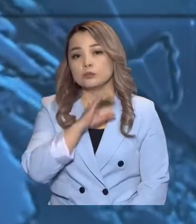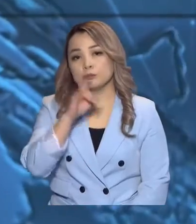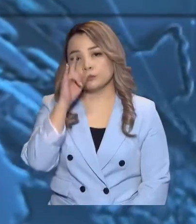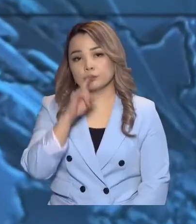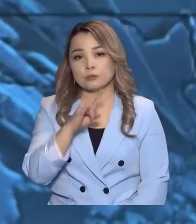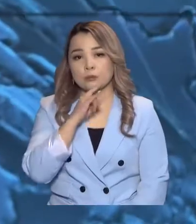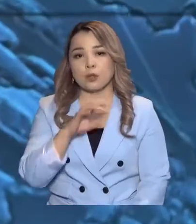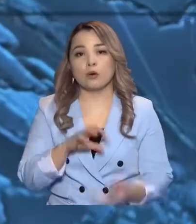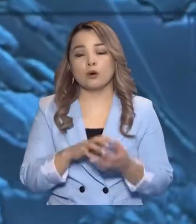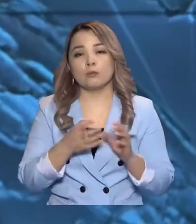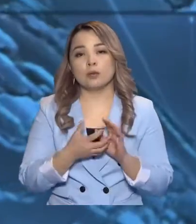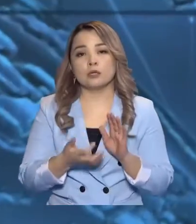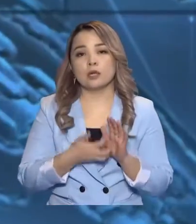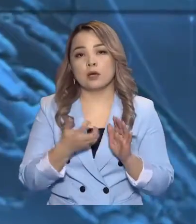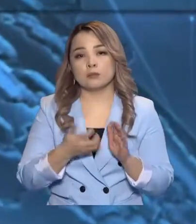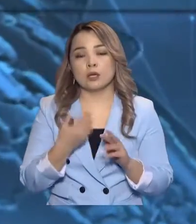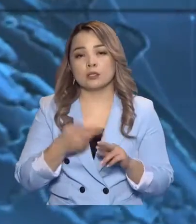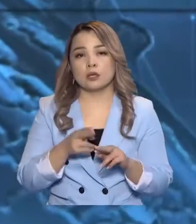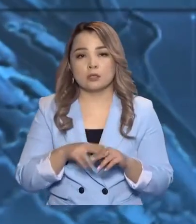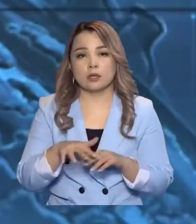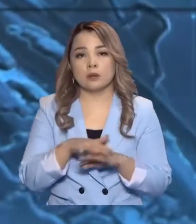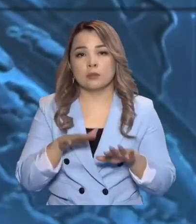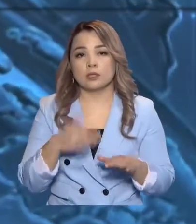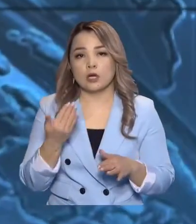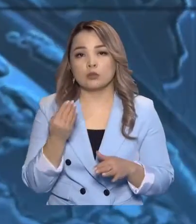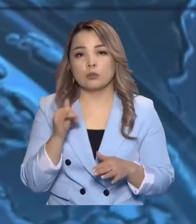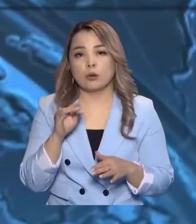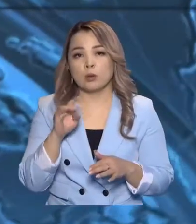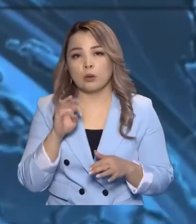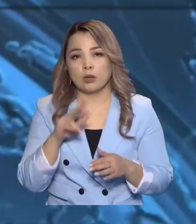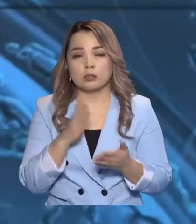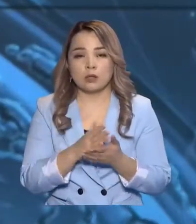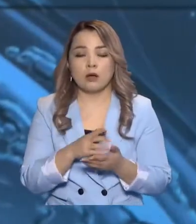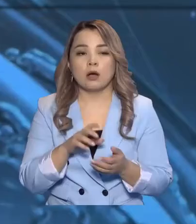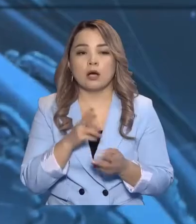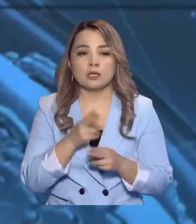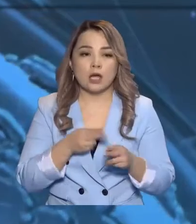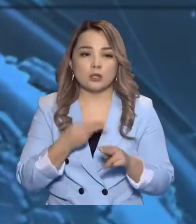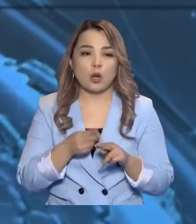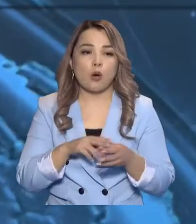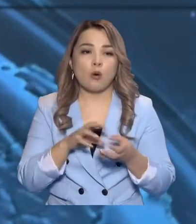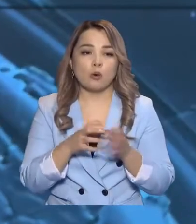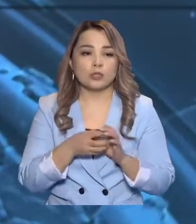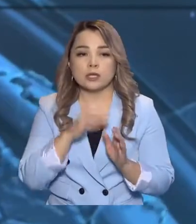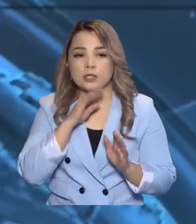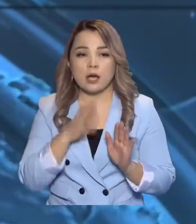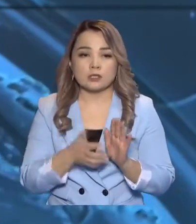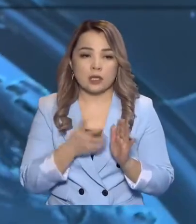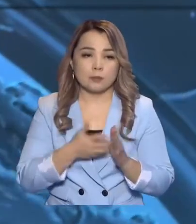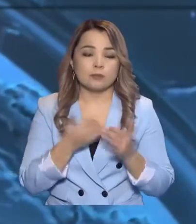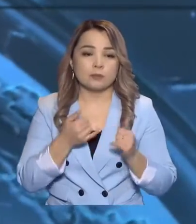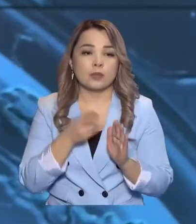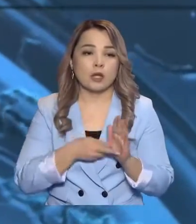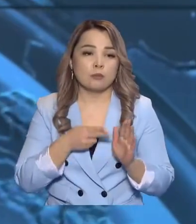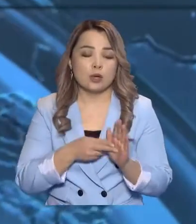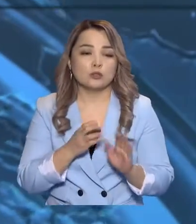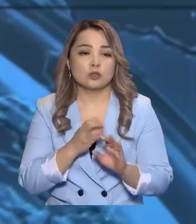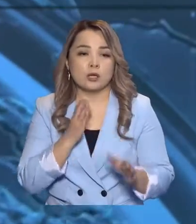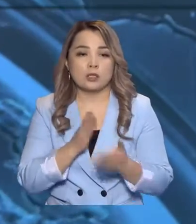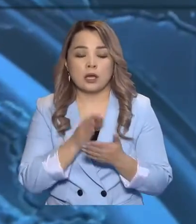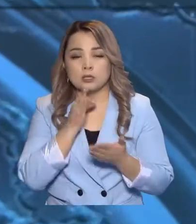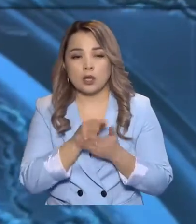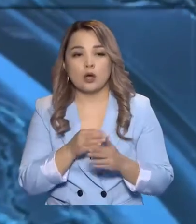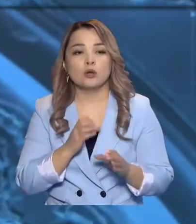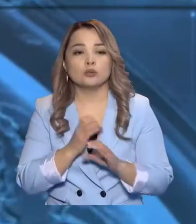Хабарымыз жалғастырамыз. Солтүстік Қазақстанда көмір тапшы, әсіресе Шұбаркөлдің қатты отыны таптырмай тұр. Таңсәріден темір жол тұйығына келіп, кезекке тұрған